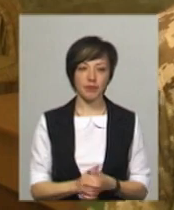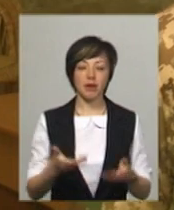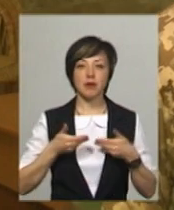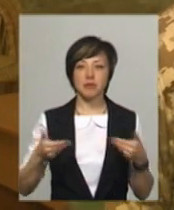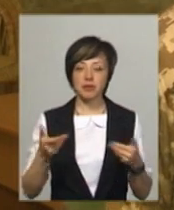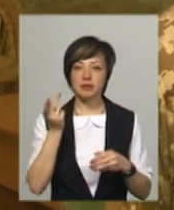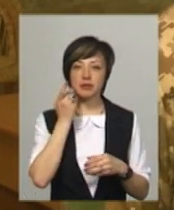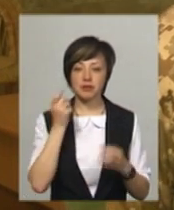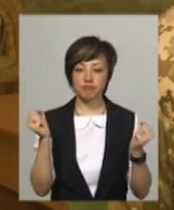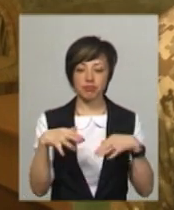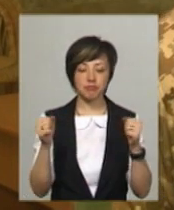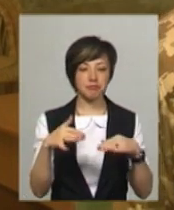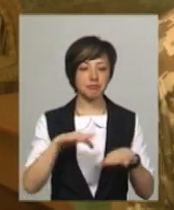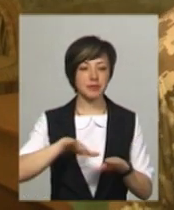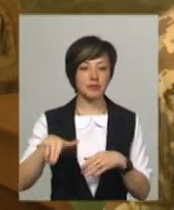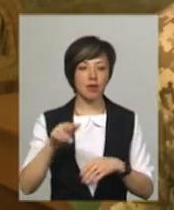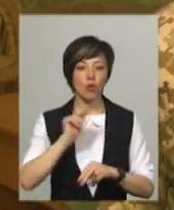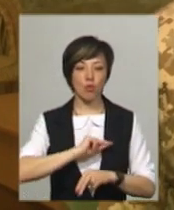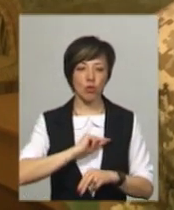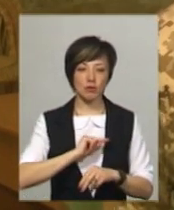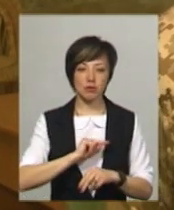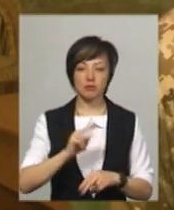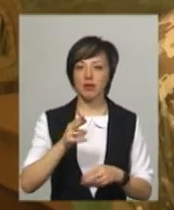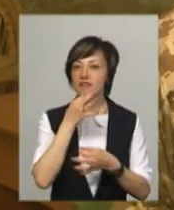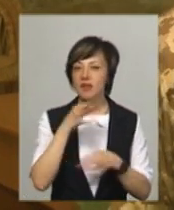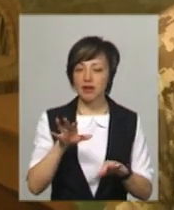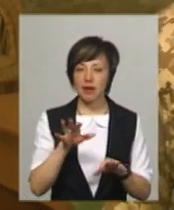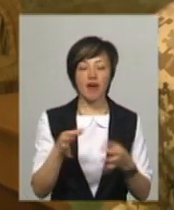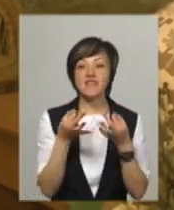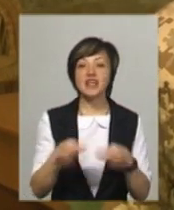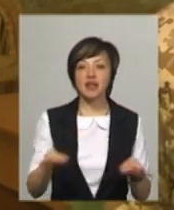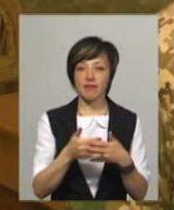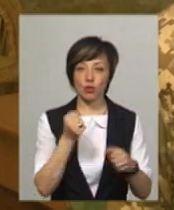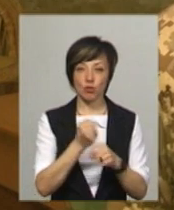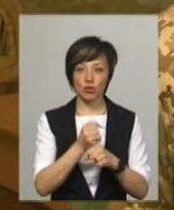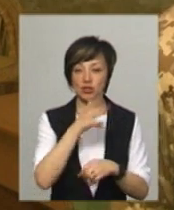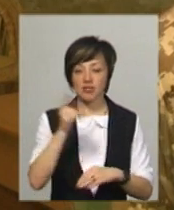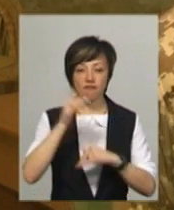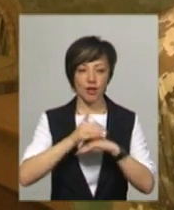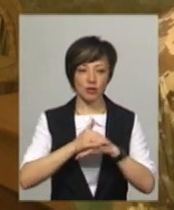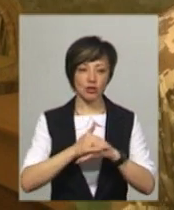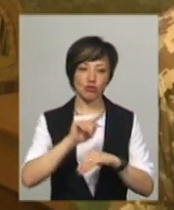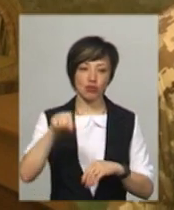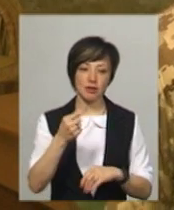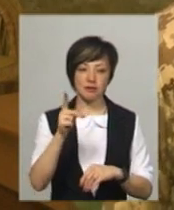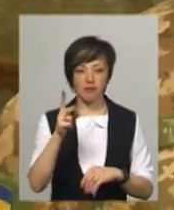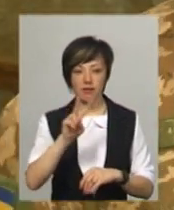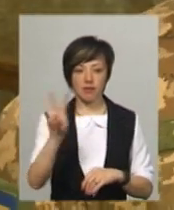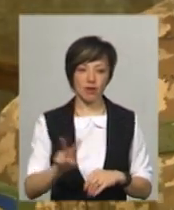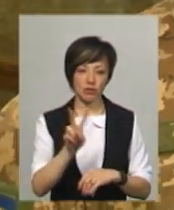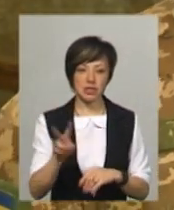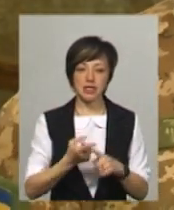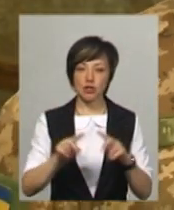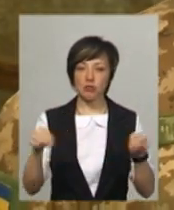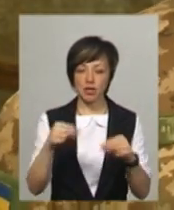збираємося зазвичай після роботи, після службового часу, вільний від роботи час. Це буває ввечері, годинка, півтора-дві, як коли. Це